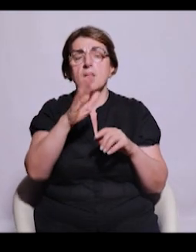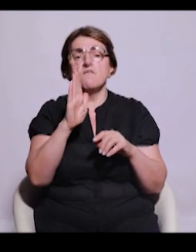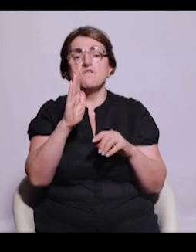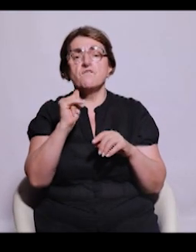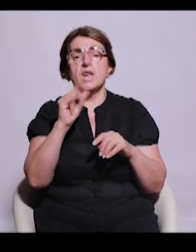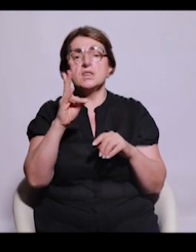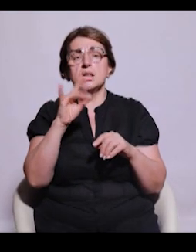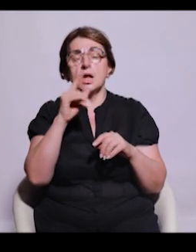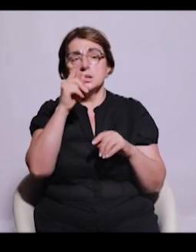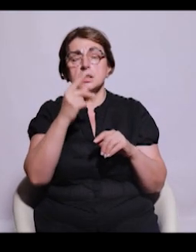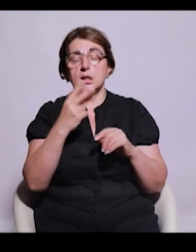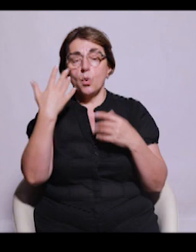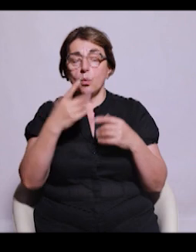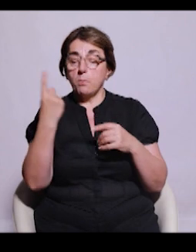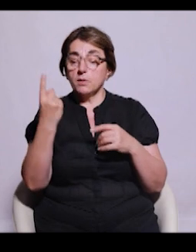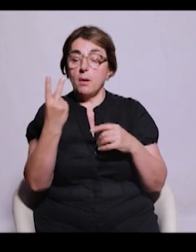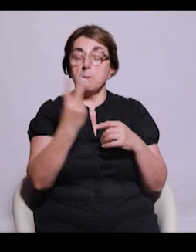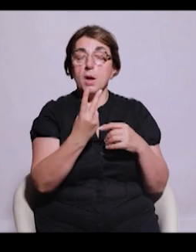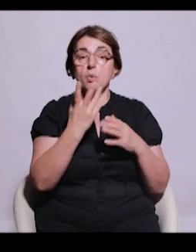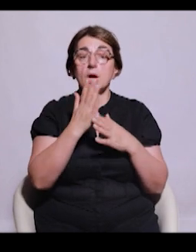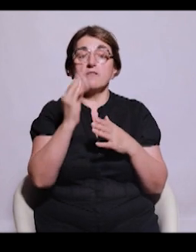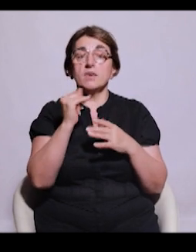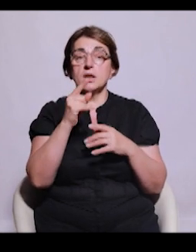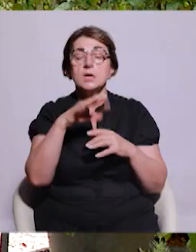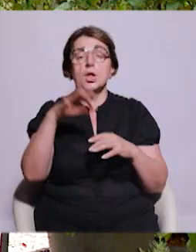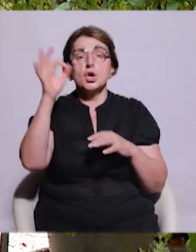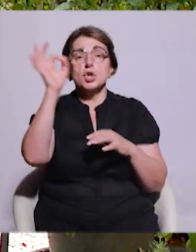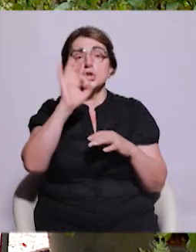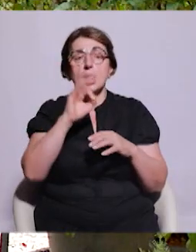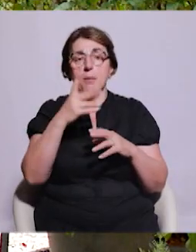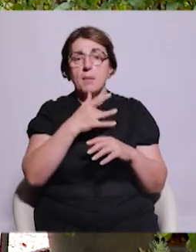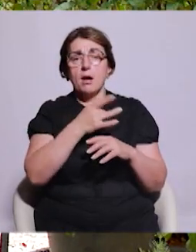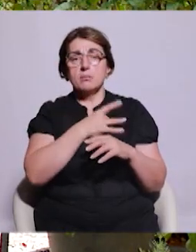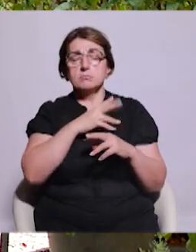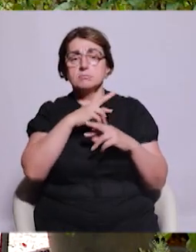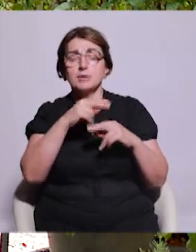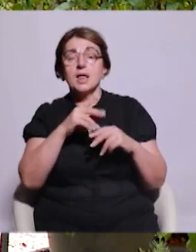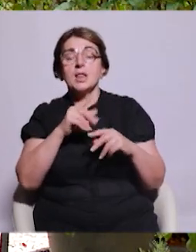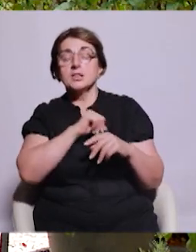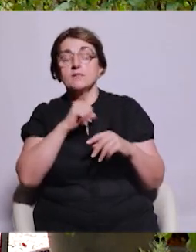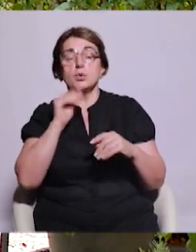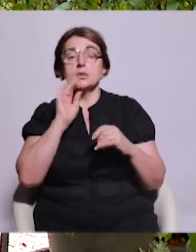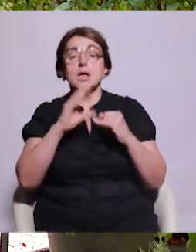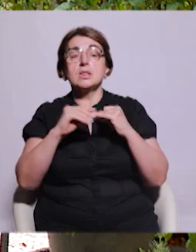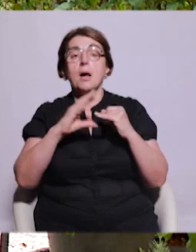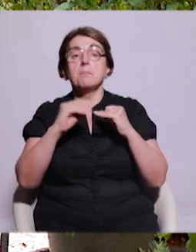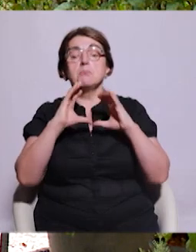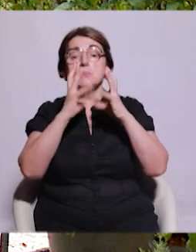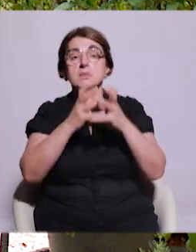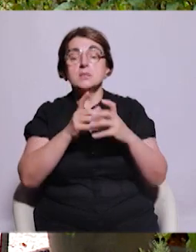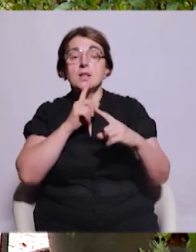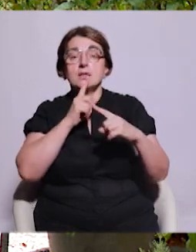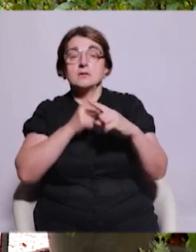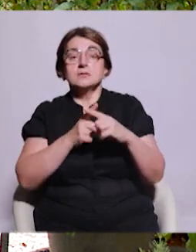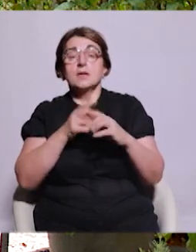ვენერა მზიდან მეორე პლანეტაა, ის ასე გამოიყურება და ხშირად მას დედამიწის დობილს უწოდებენ. იცით, რატომ